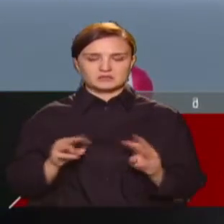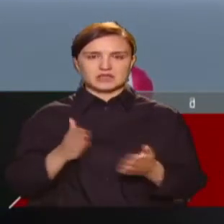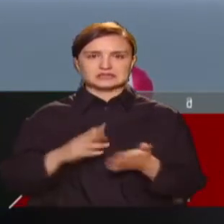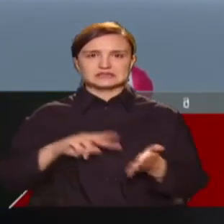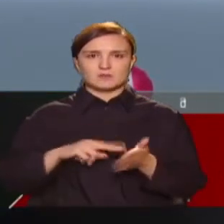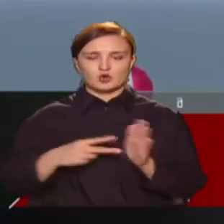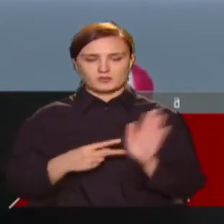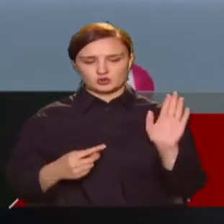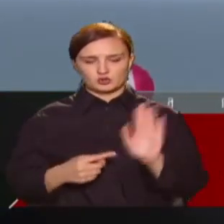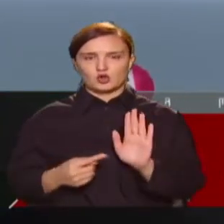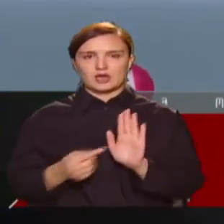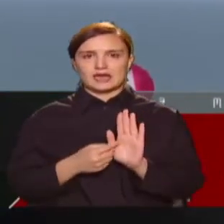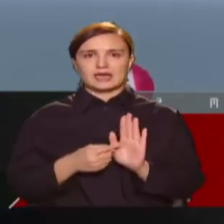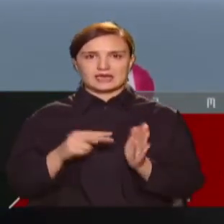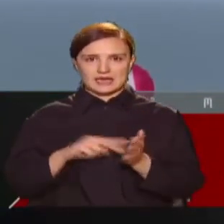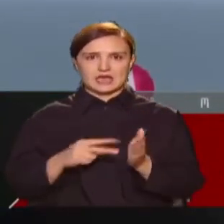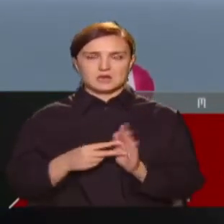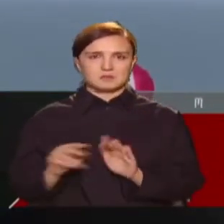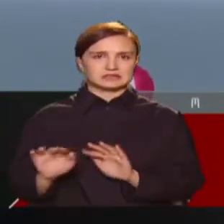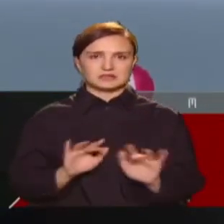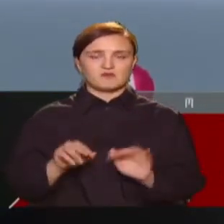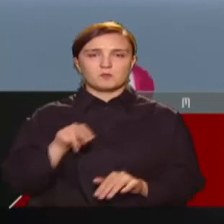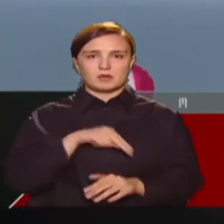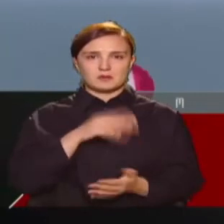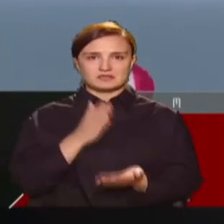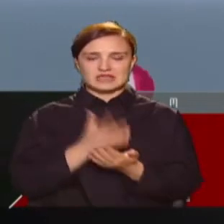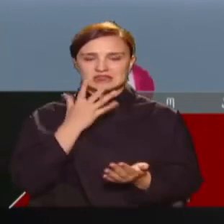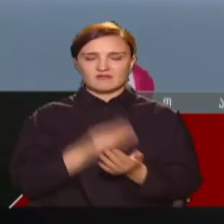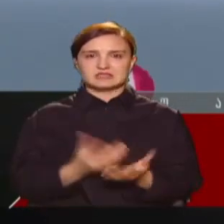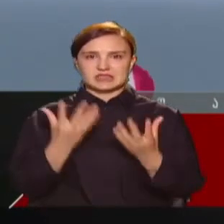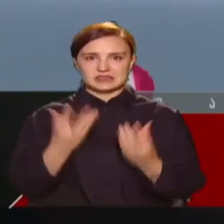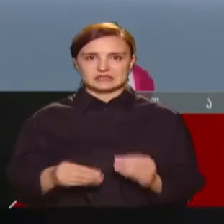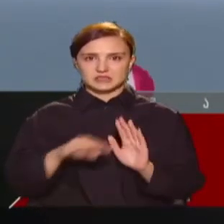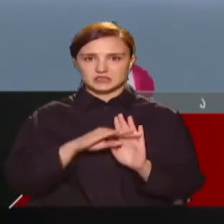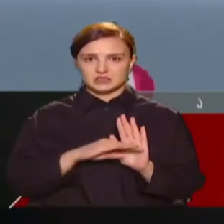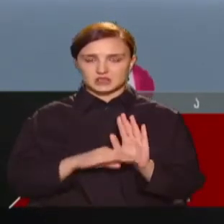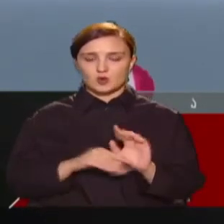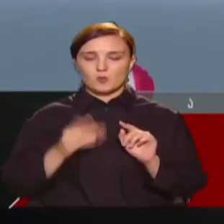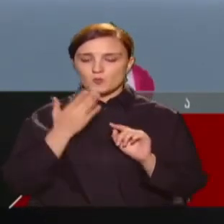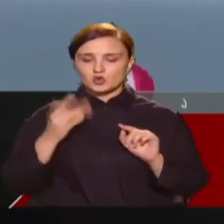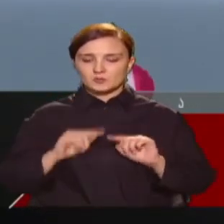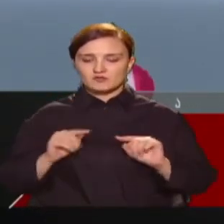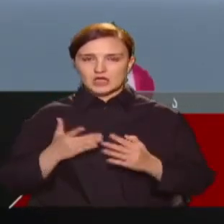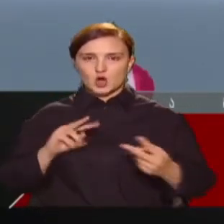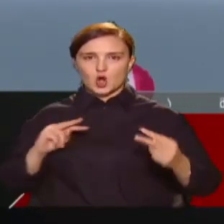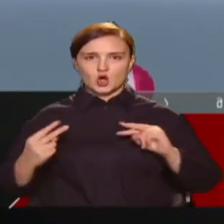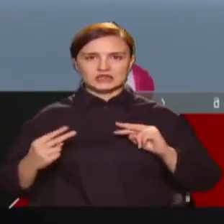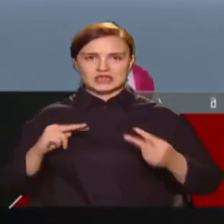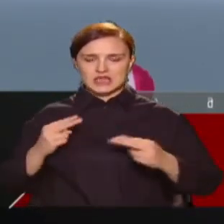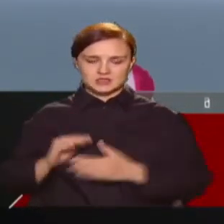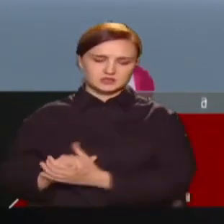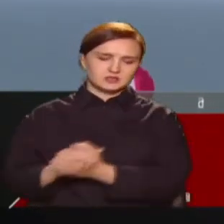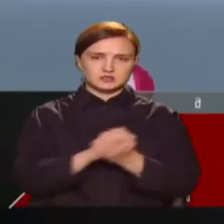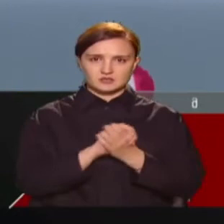გეგმა, მთავრობას, პარლამენტს აქვს, რა თქმა უნდა, თავისი დღის წესები და ჩვენი პოლიტიკური გუნდი არის კოორდინაციაში.